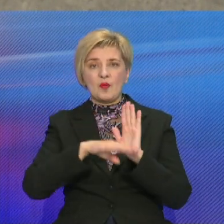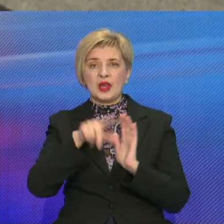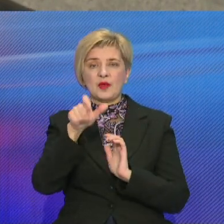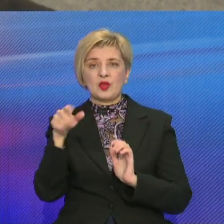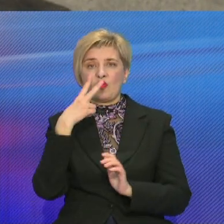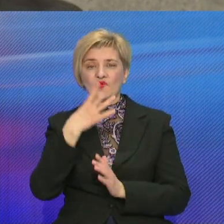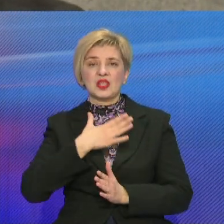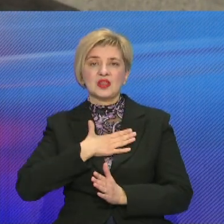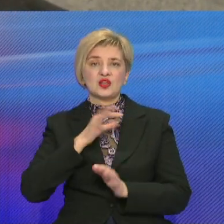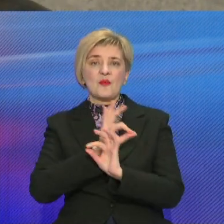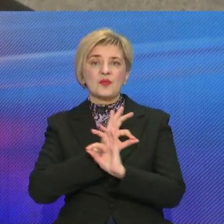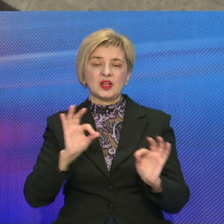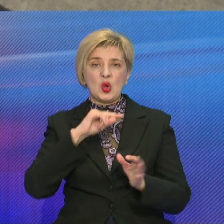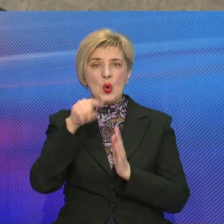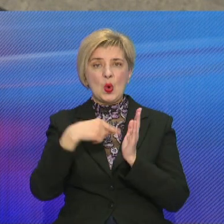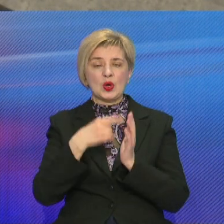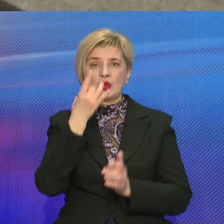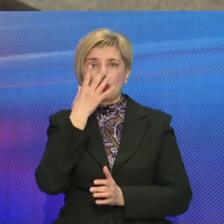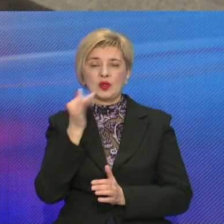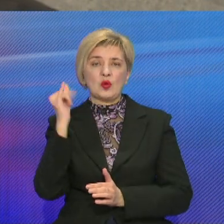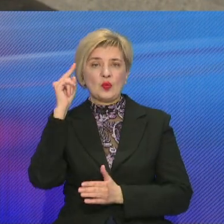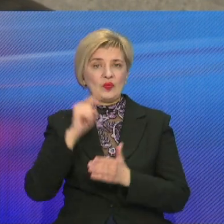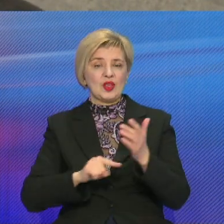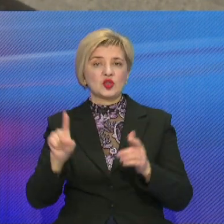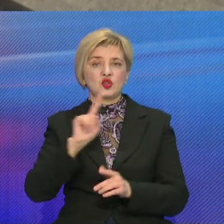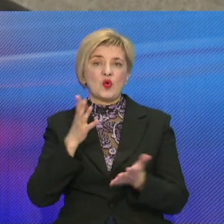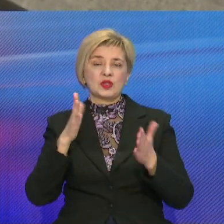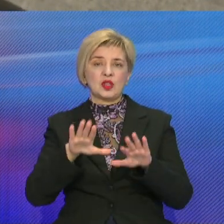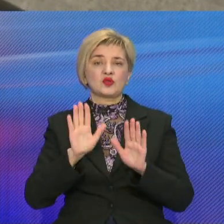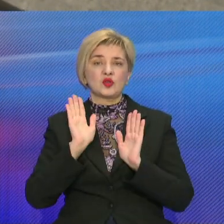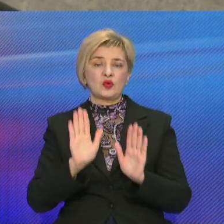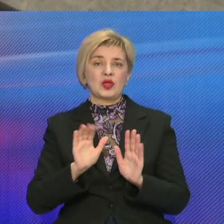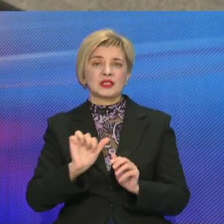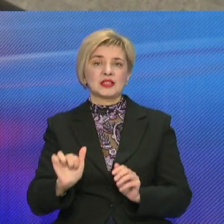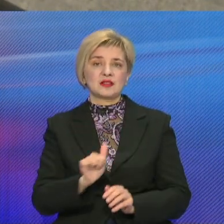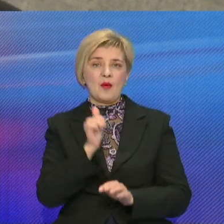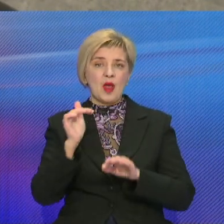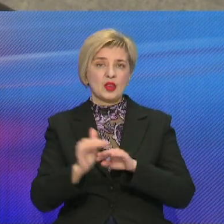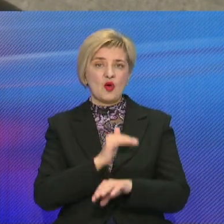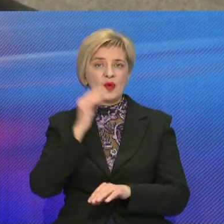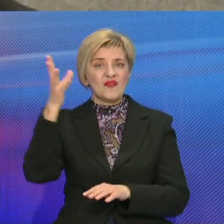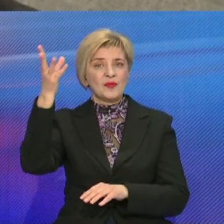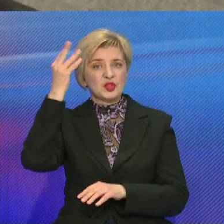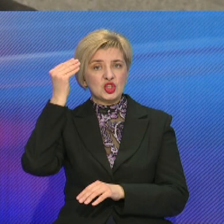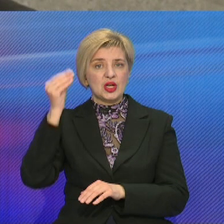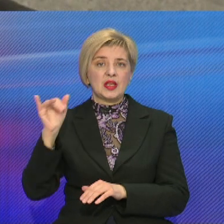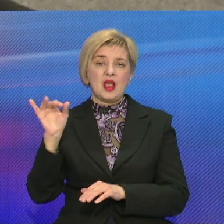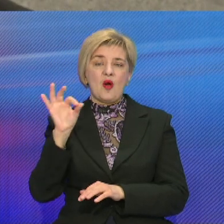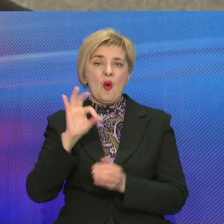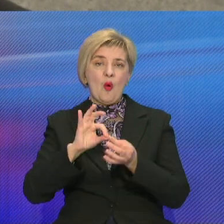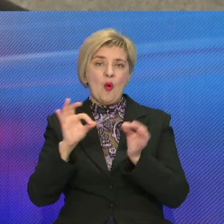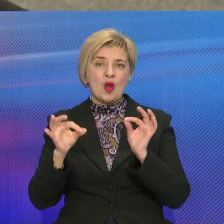наш прекрасный город Гродно. Я уверен, что останутся только самые добрые впечатления.